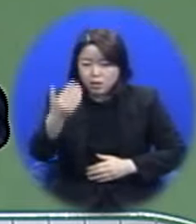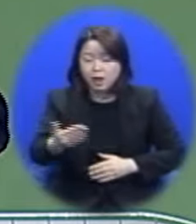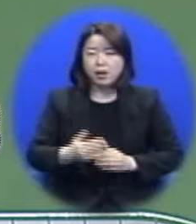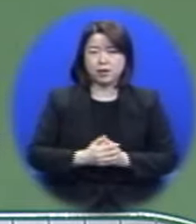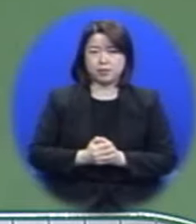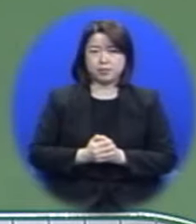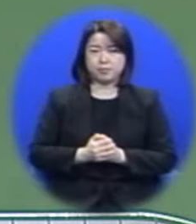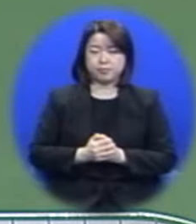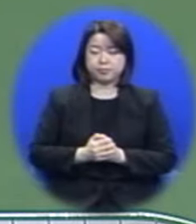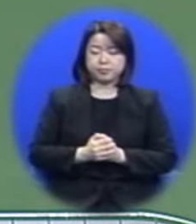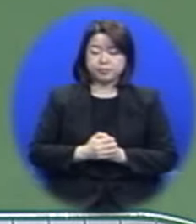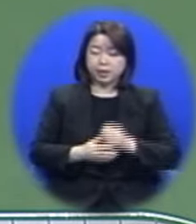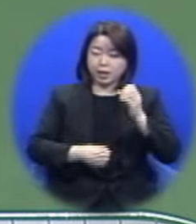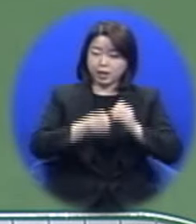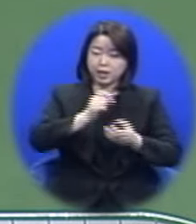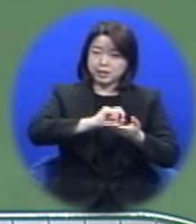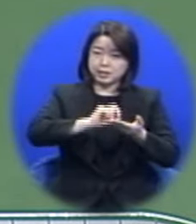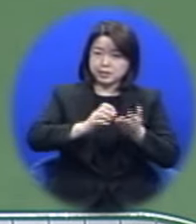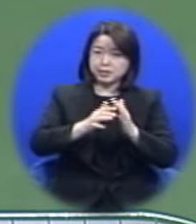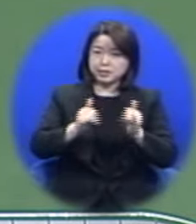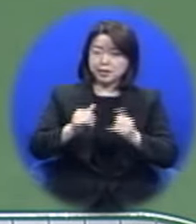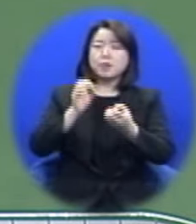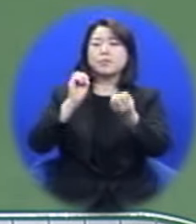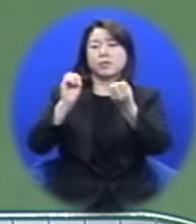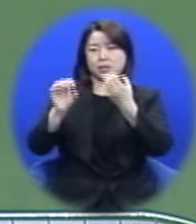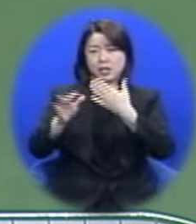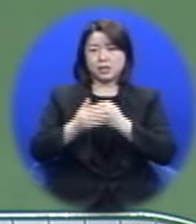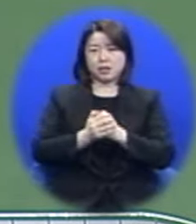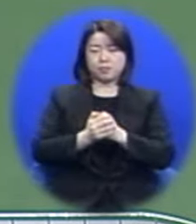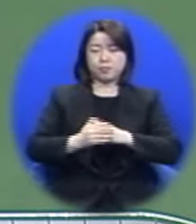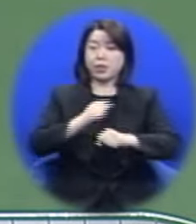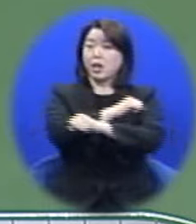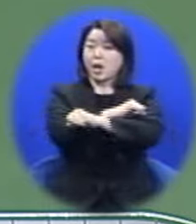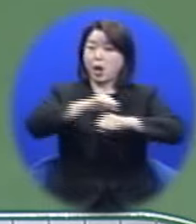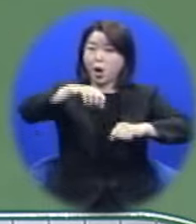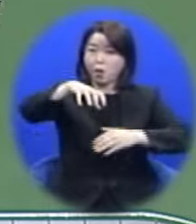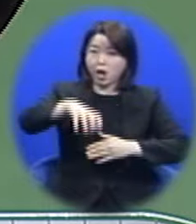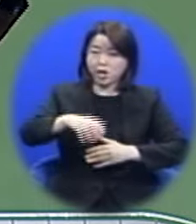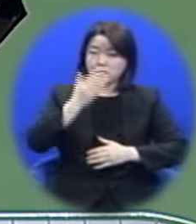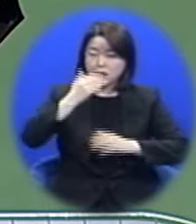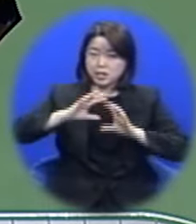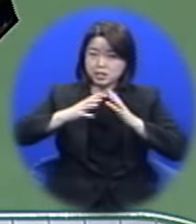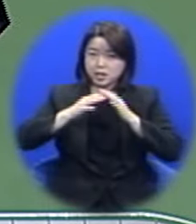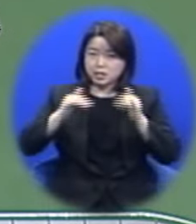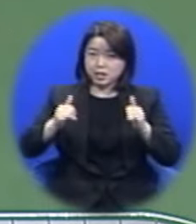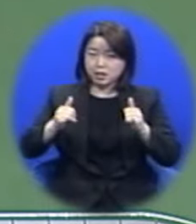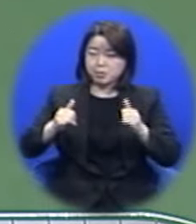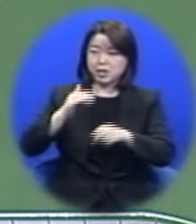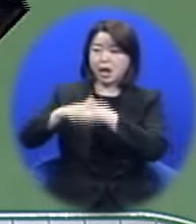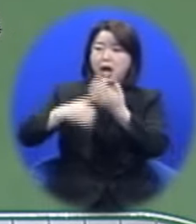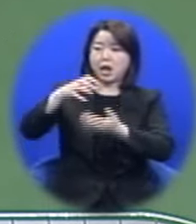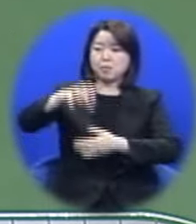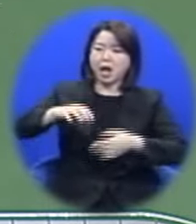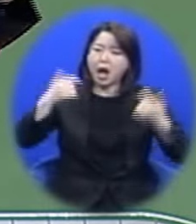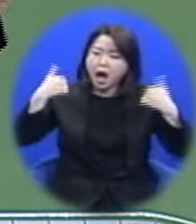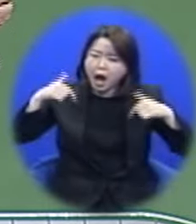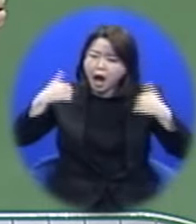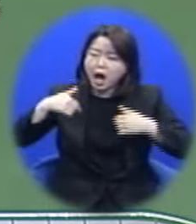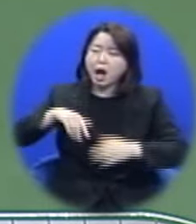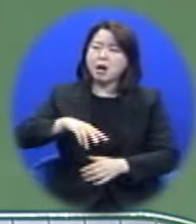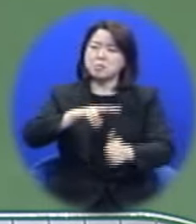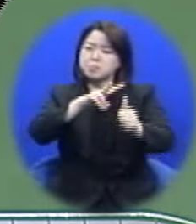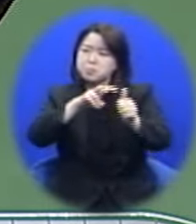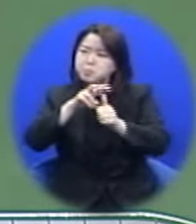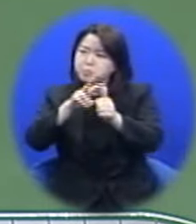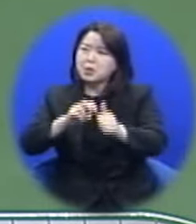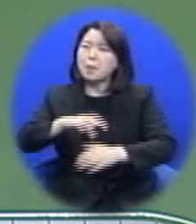기자는 거기에 대해서 대답합니다. 광야에서 이스라엘 백성들이 하나님 앞에 늘 원망하고